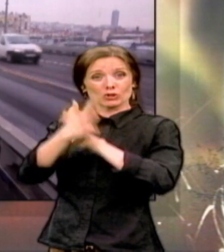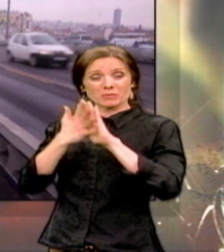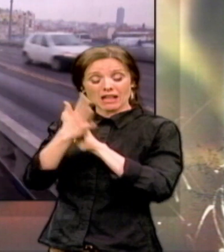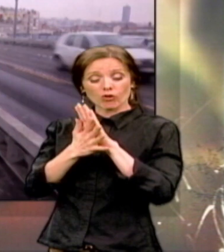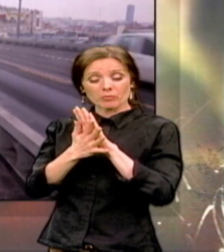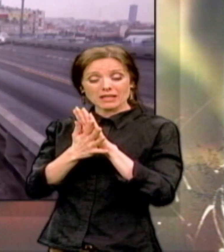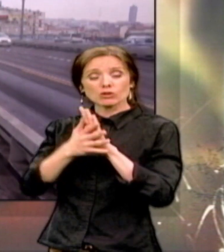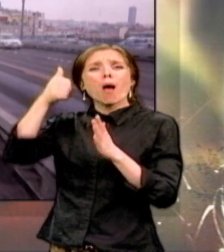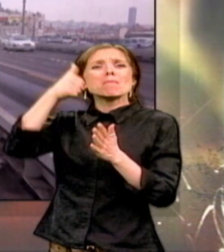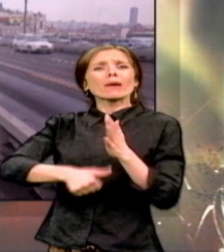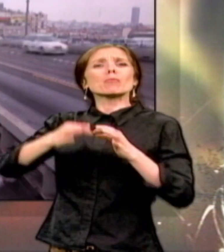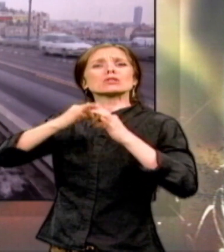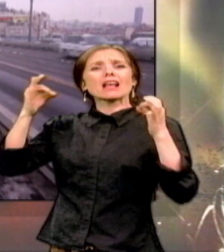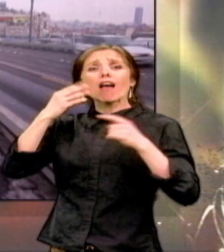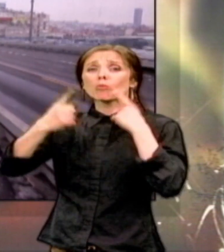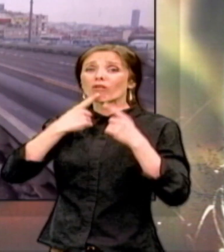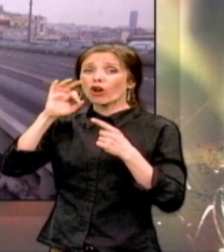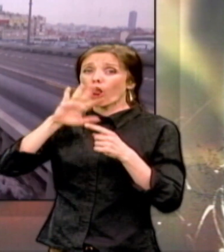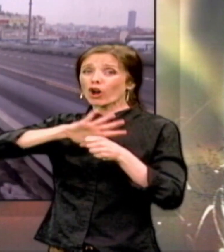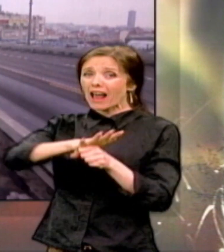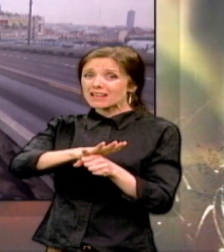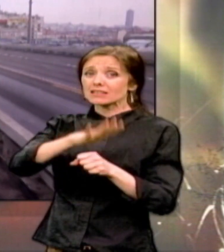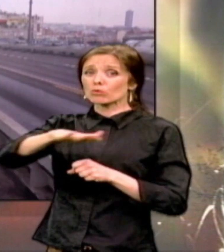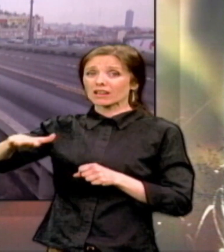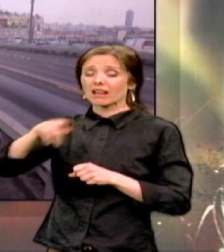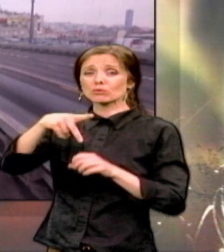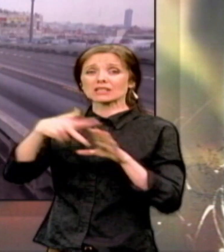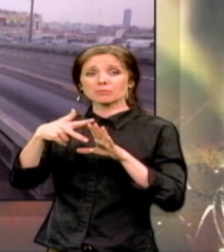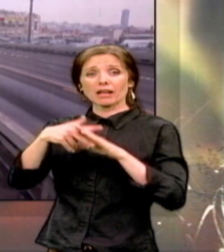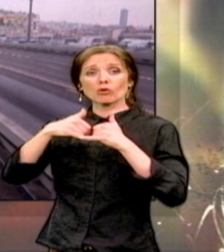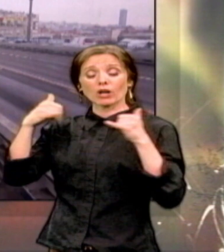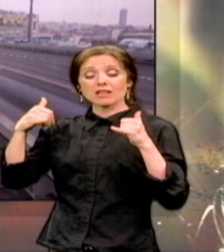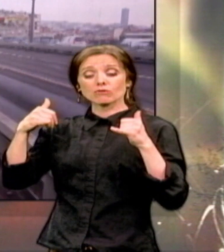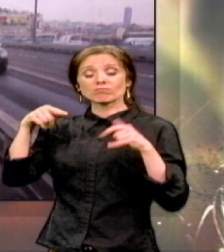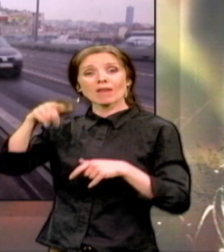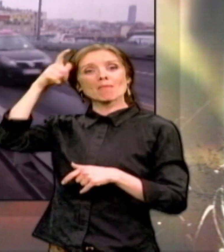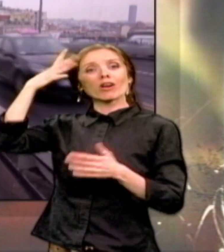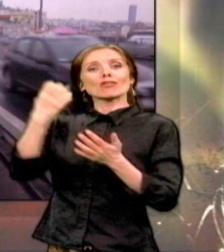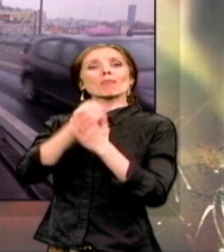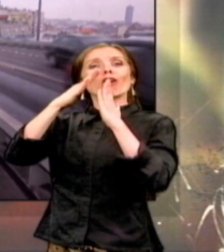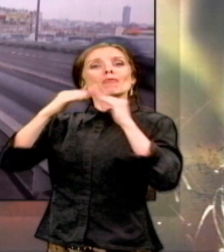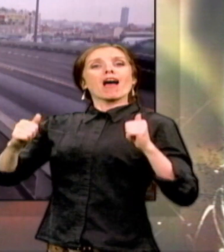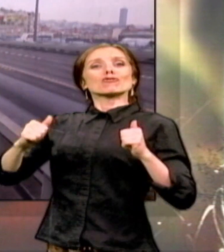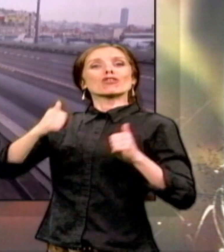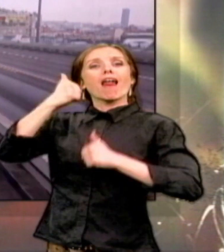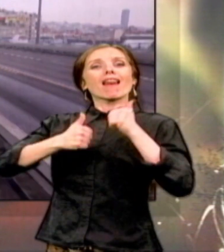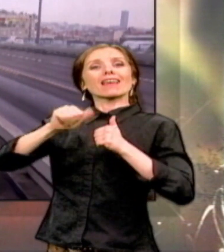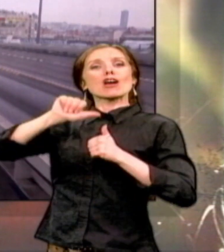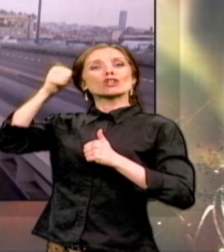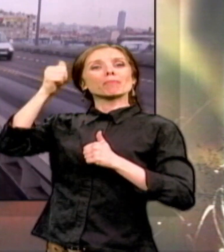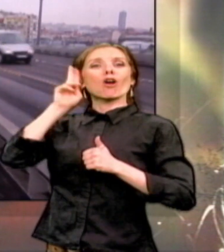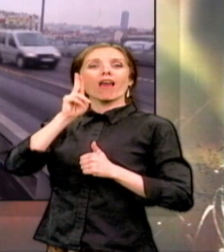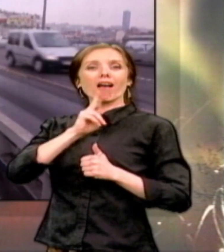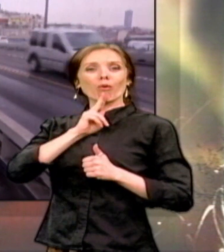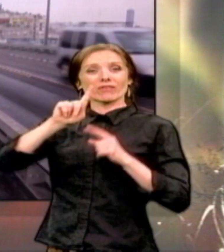Prvi put se javno govorilo o nasilju nad decom sa smetnjama u razvoju. Beograd je dobio domaćinstvo Lige šampiona gluvih za narednu